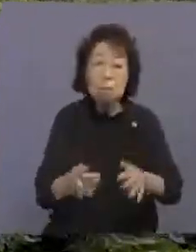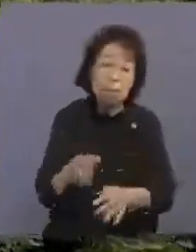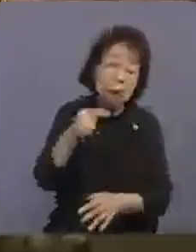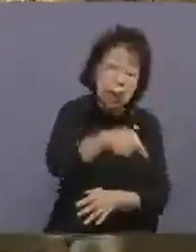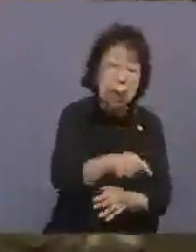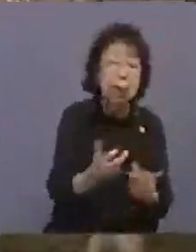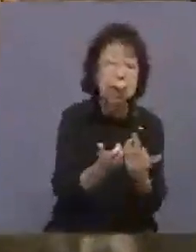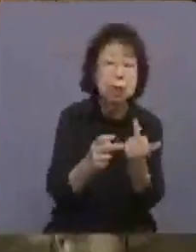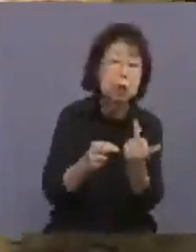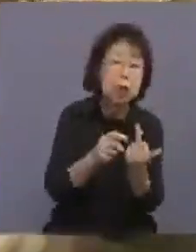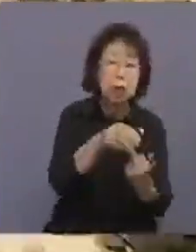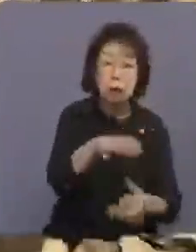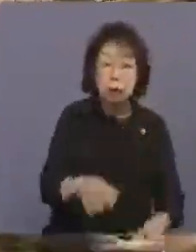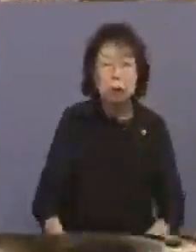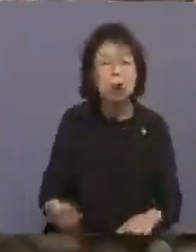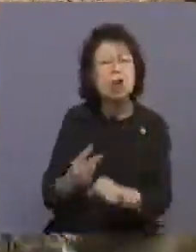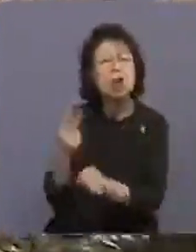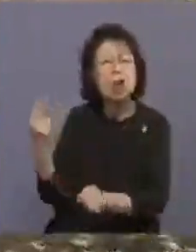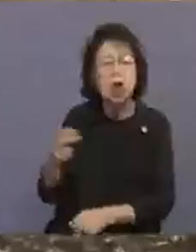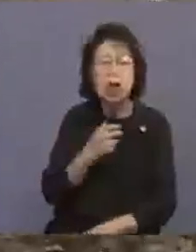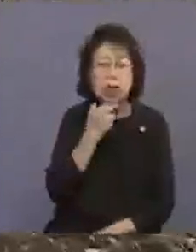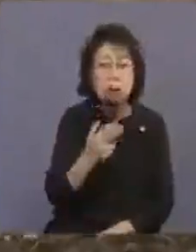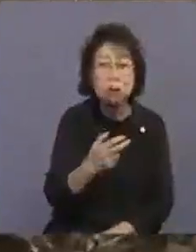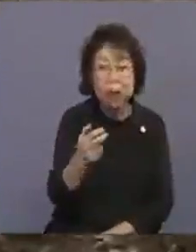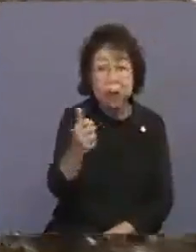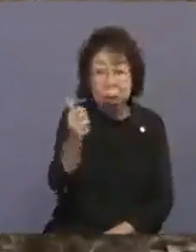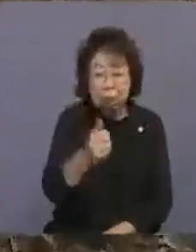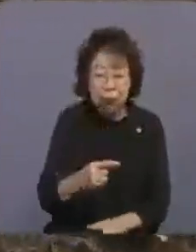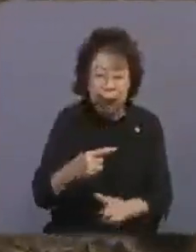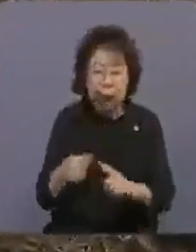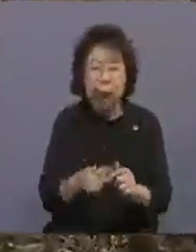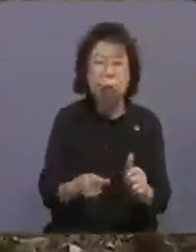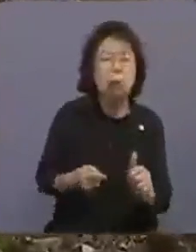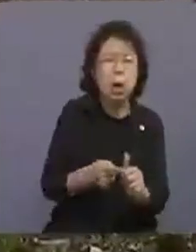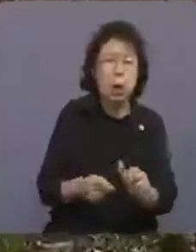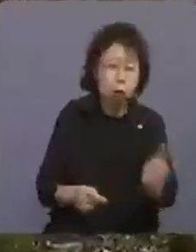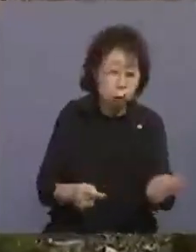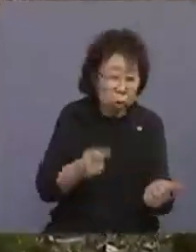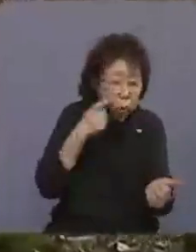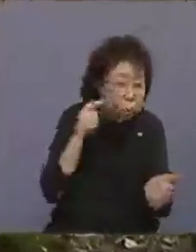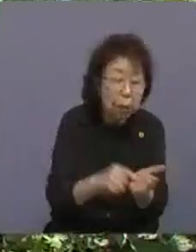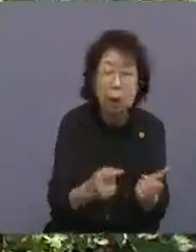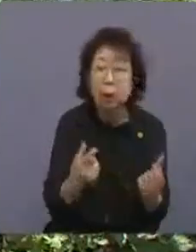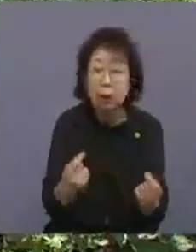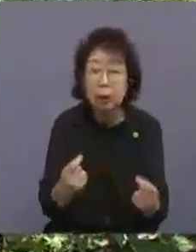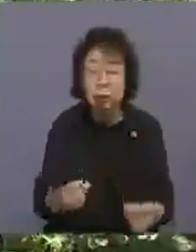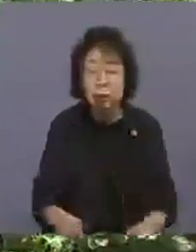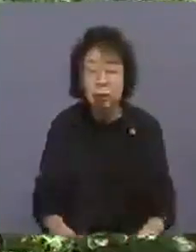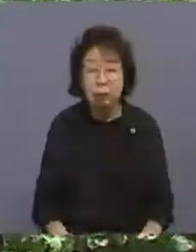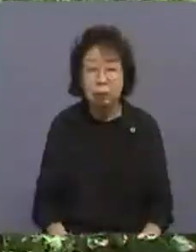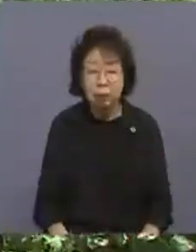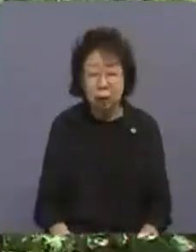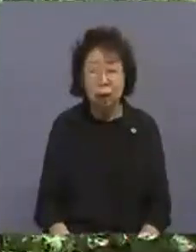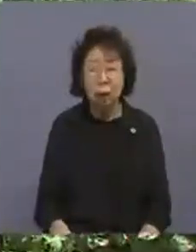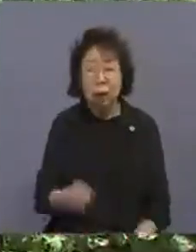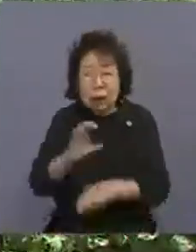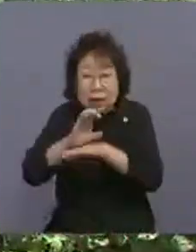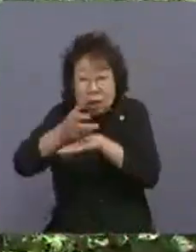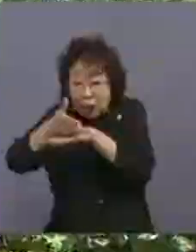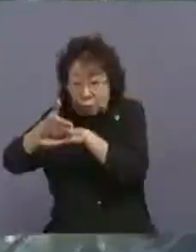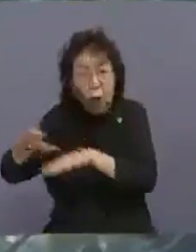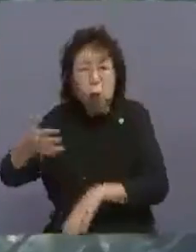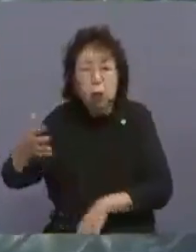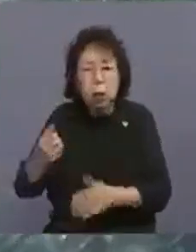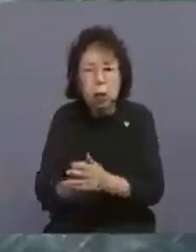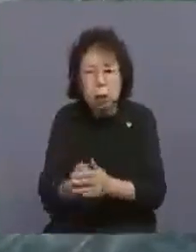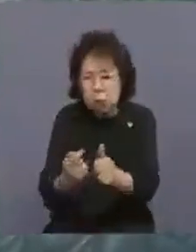등산로. 2년 전 70대 남성이 흉기에 찔려 숨진 채 발견됐습니다. 당시엔 CCTV가 없어